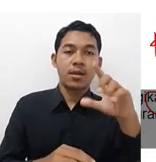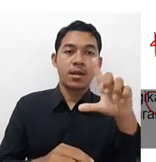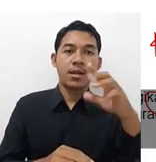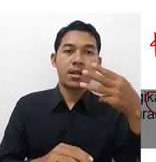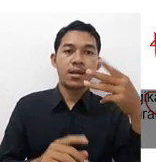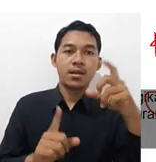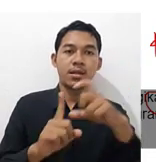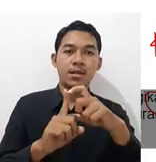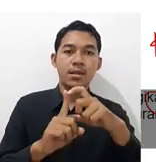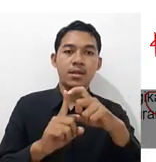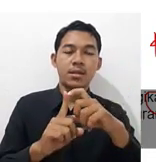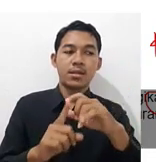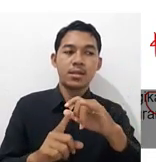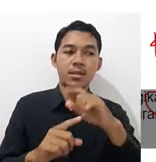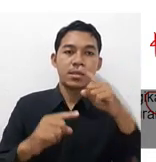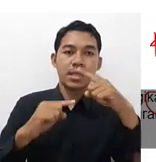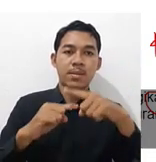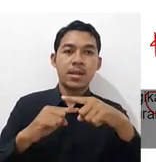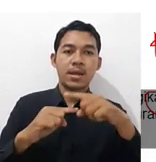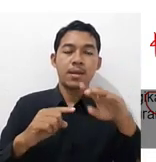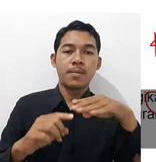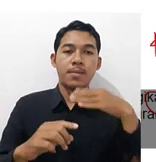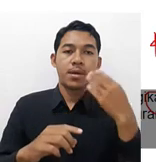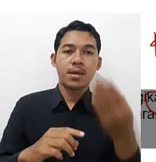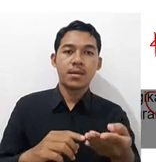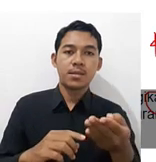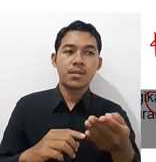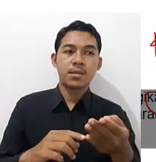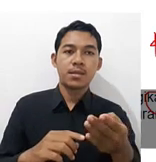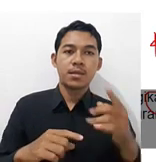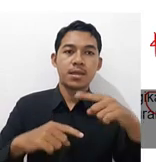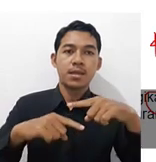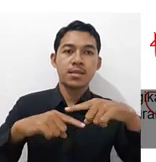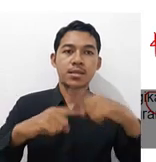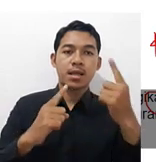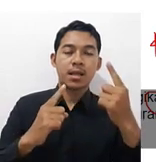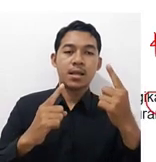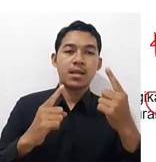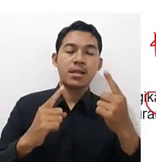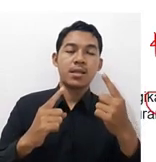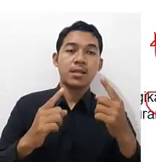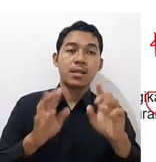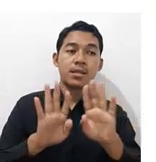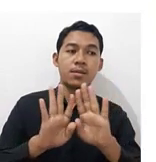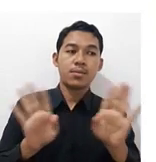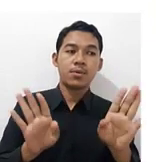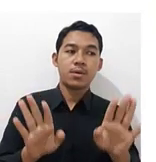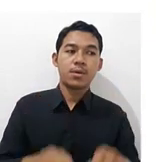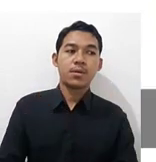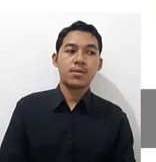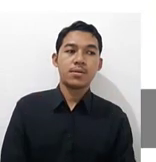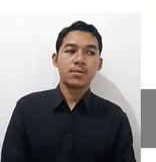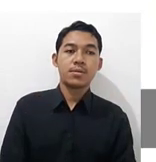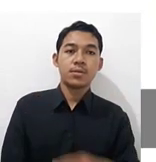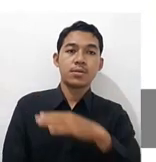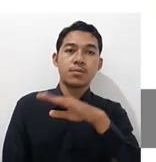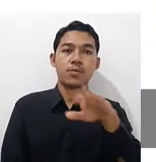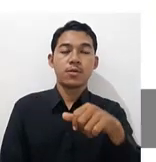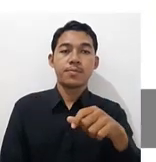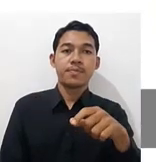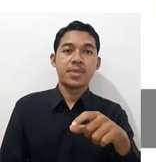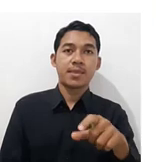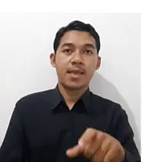nya mati ya saat saklarnya terbuka semua. Nah dilihat di sini